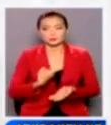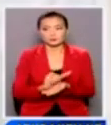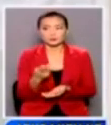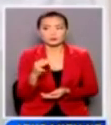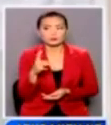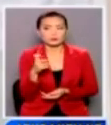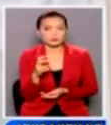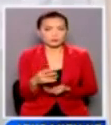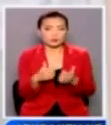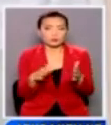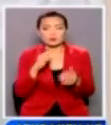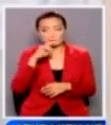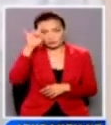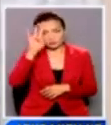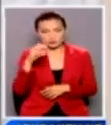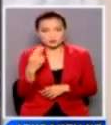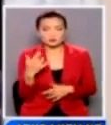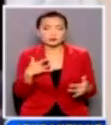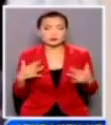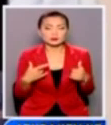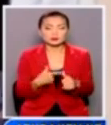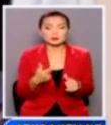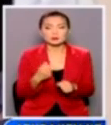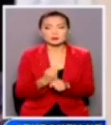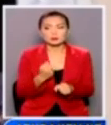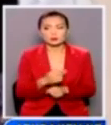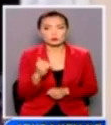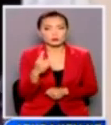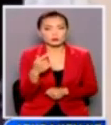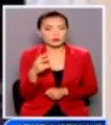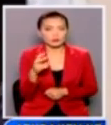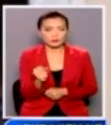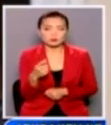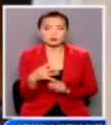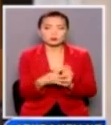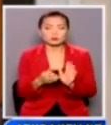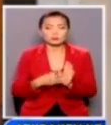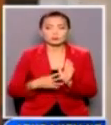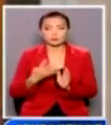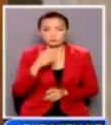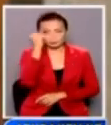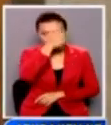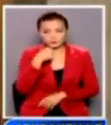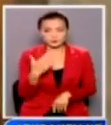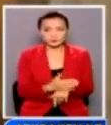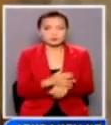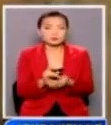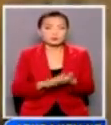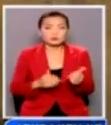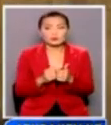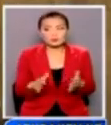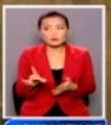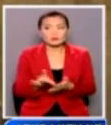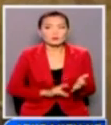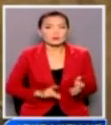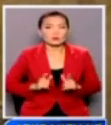Дархан Дайырбек окончил Казахскую национальную академию искусств имени Жургенова в 1994 году. После окончания